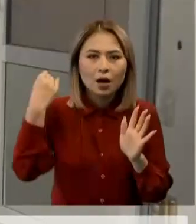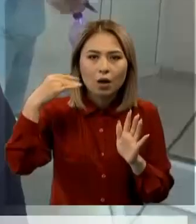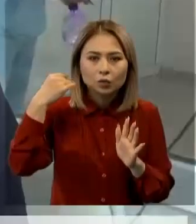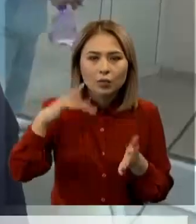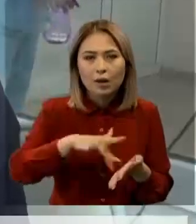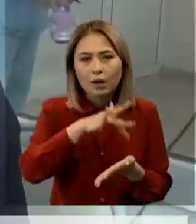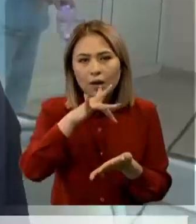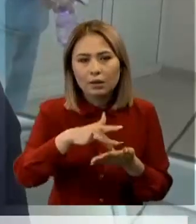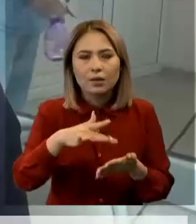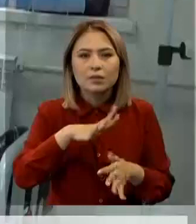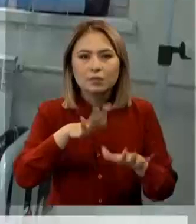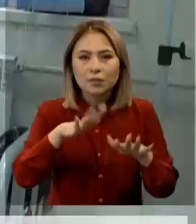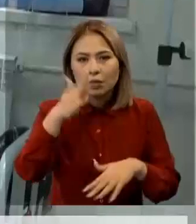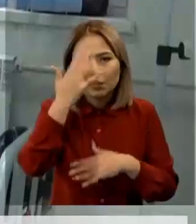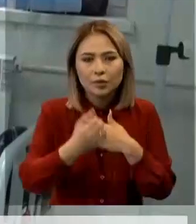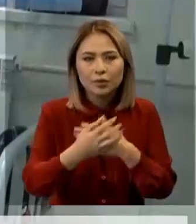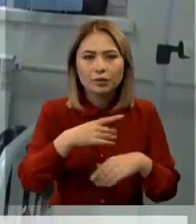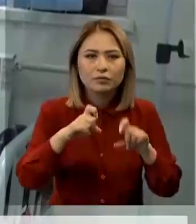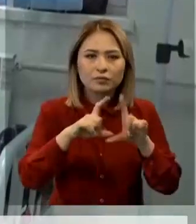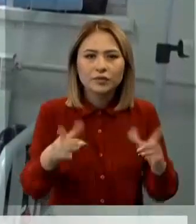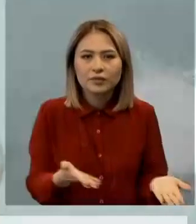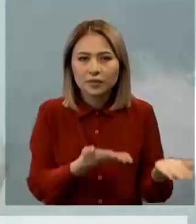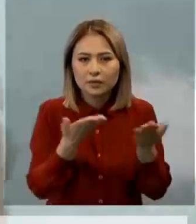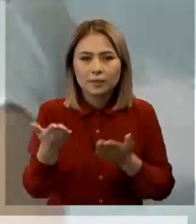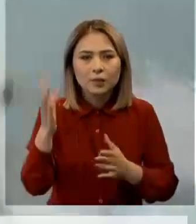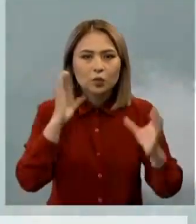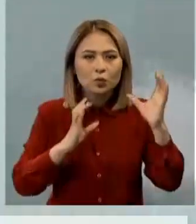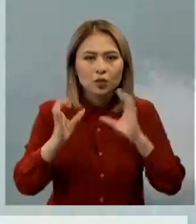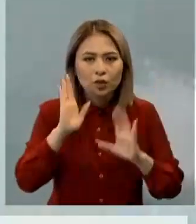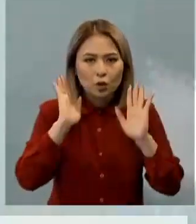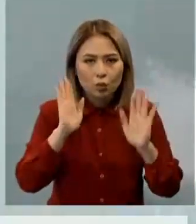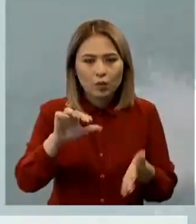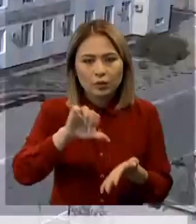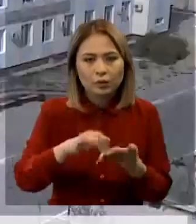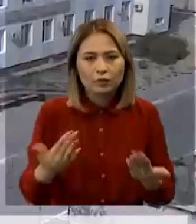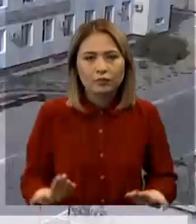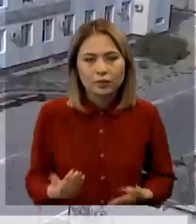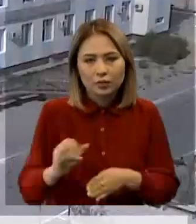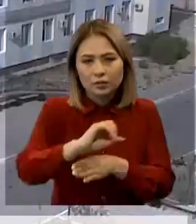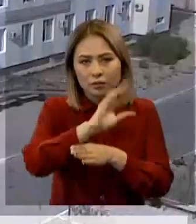және Мұнайлыдан бітірген мектеп түлектері шақырылмақ. Сондай-ақ дәрігерлерді тұрғын үймен қамту